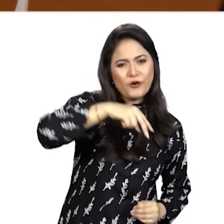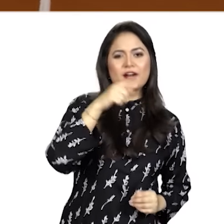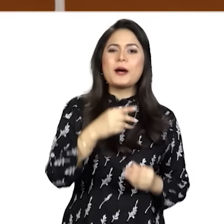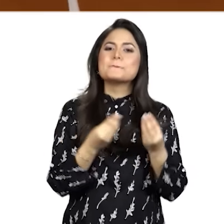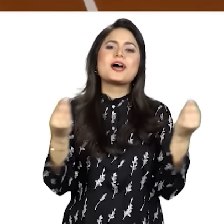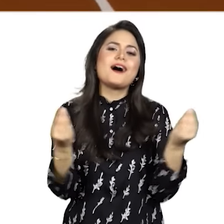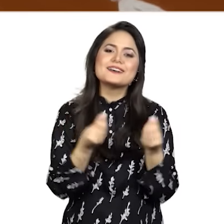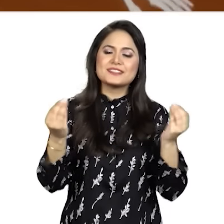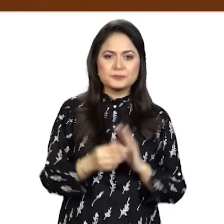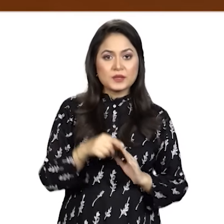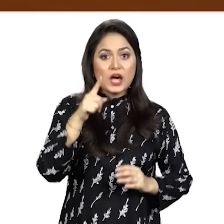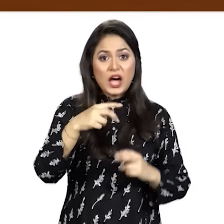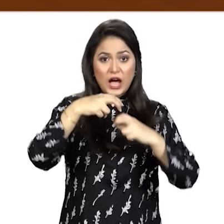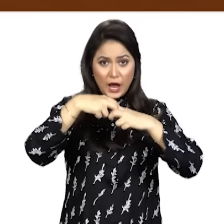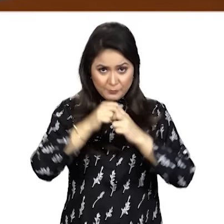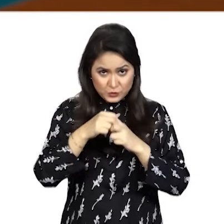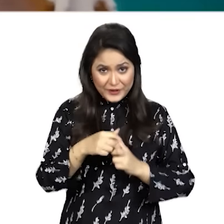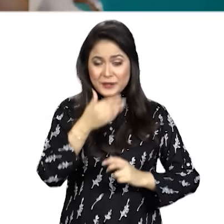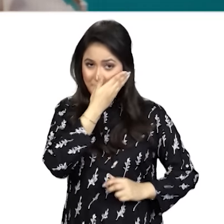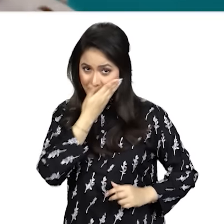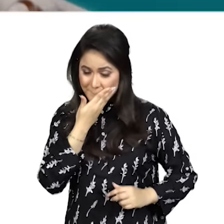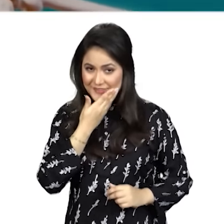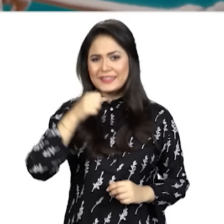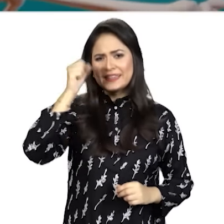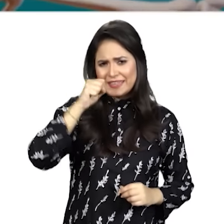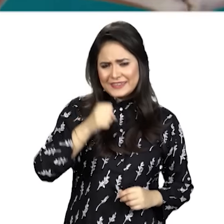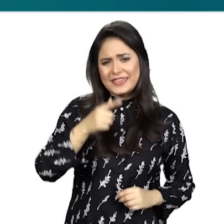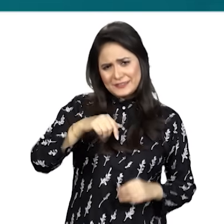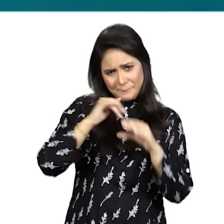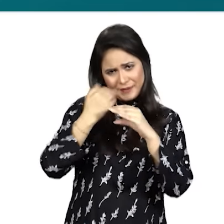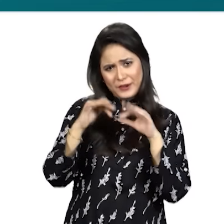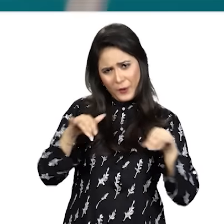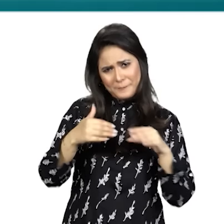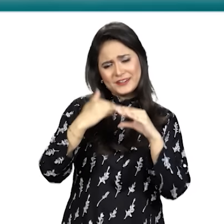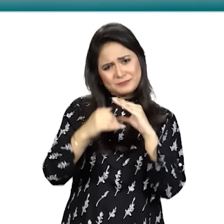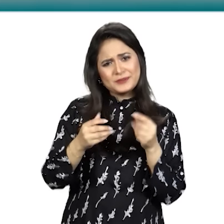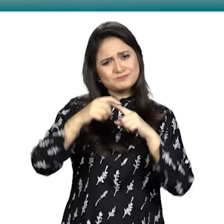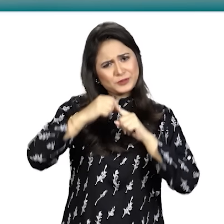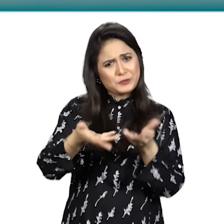मामूल बनाएं। अगर आप जॉइंट्स के बारे में मज़ीद जानना चाहते हैं तो हमें कमेंट सेक्शन में ज़रूर बताएं।